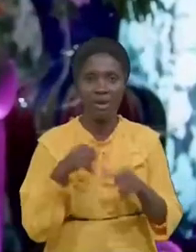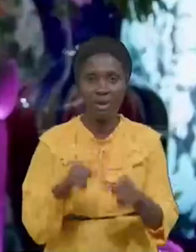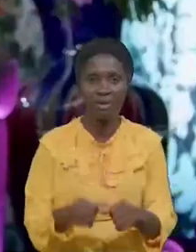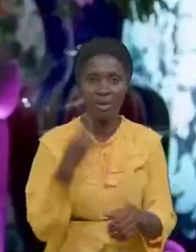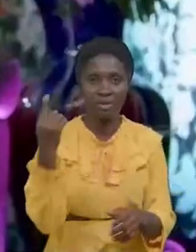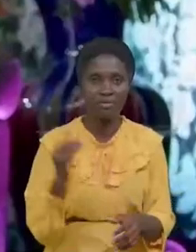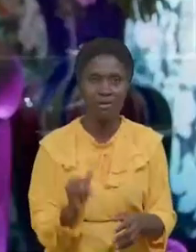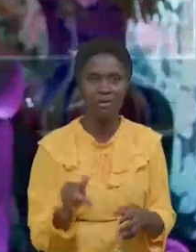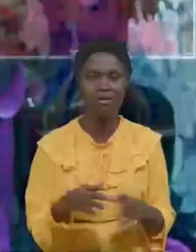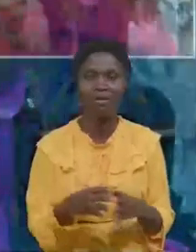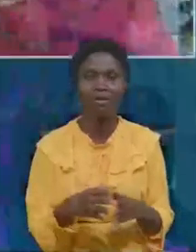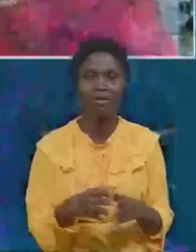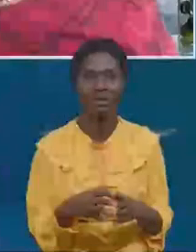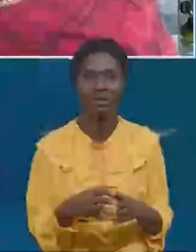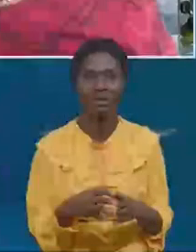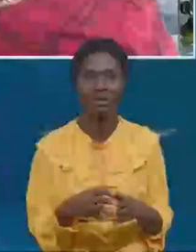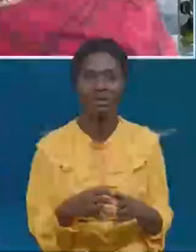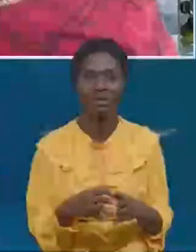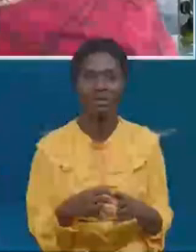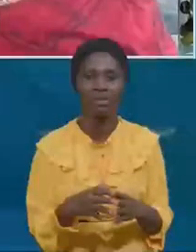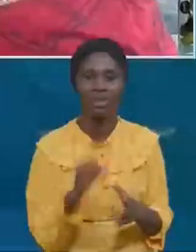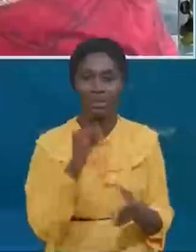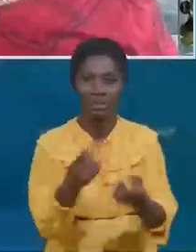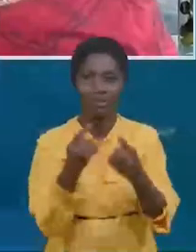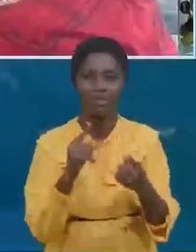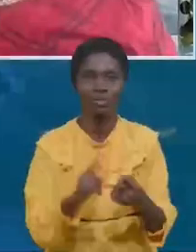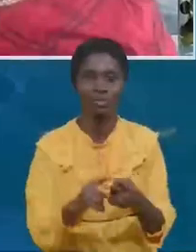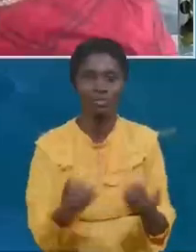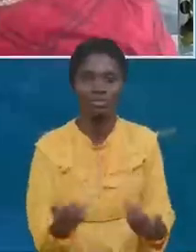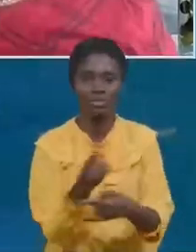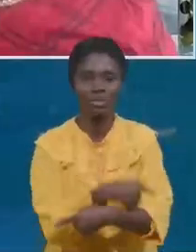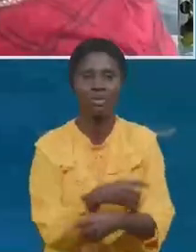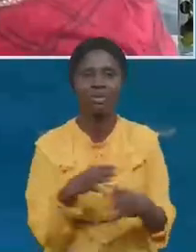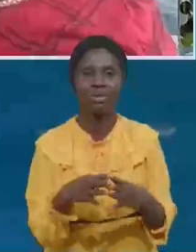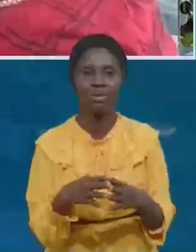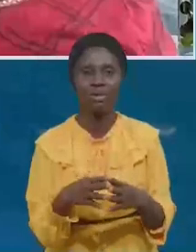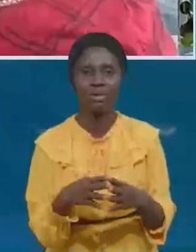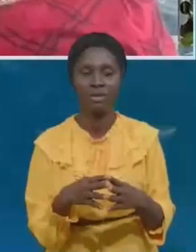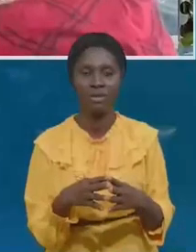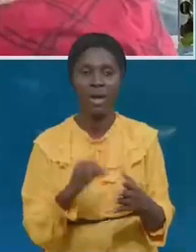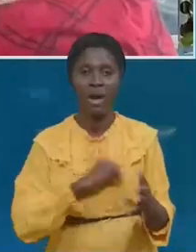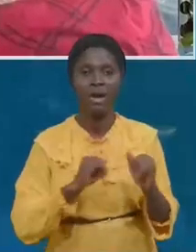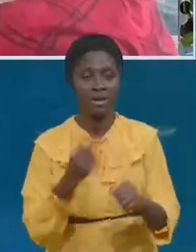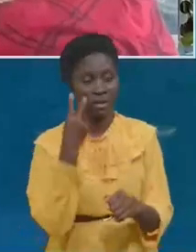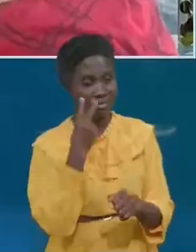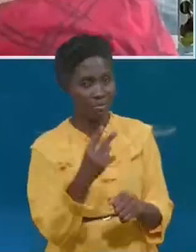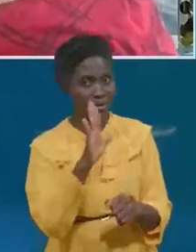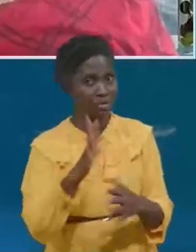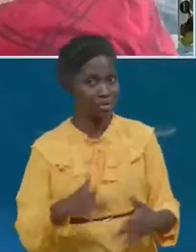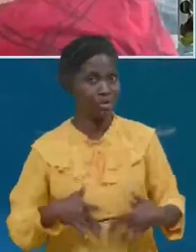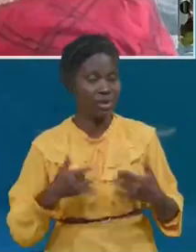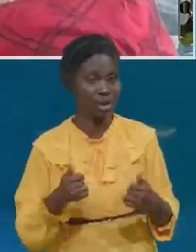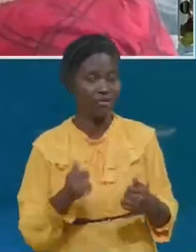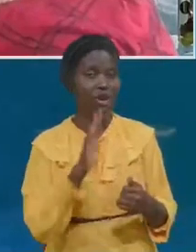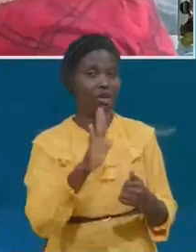C'est disponible ce jour. Cela vous arrivera ce jour. Je peux imaginer votre vie